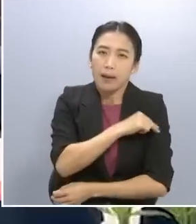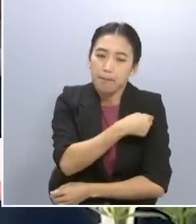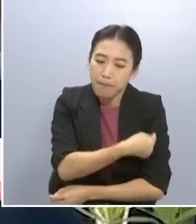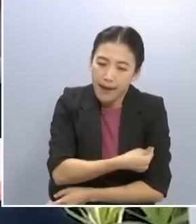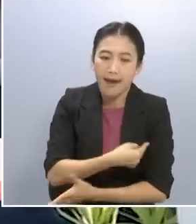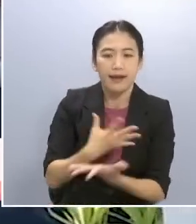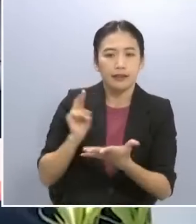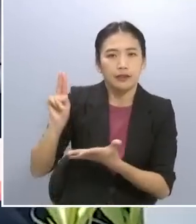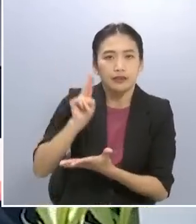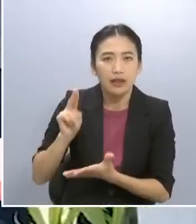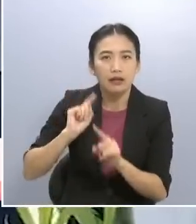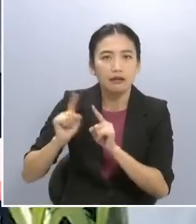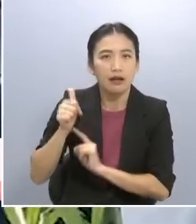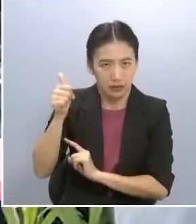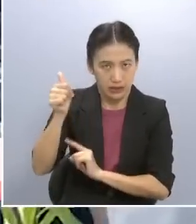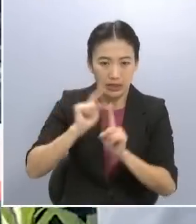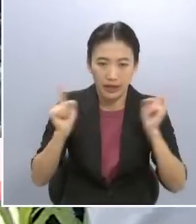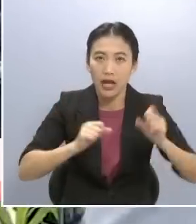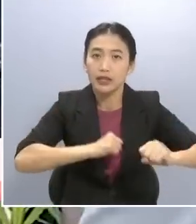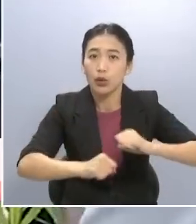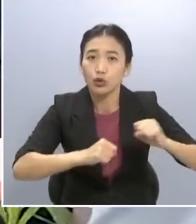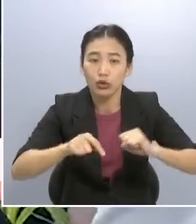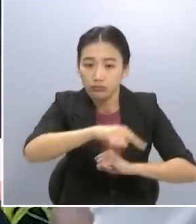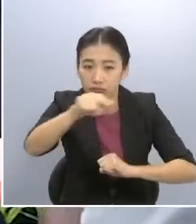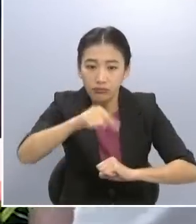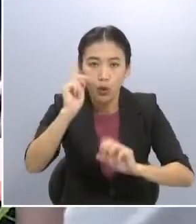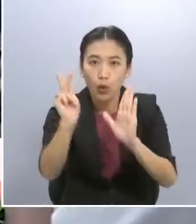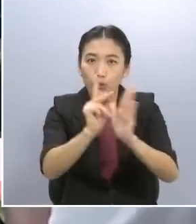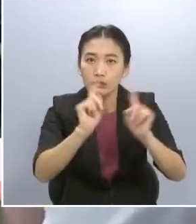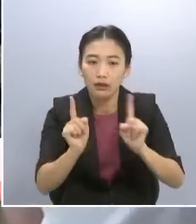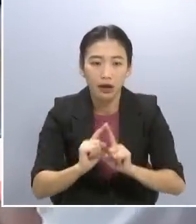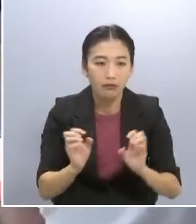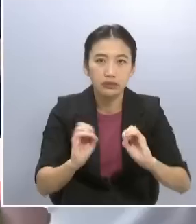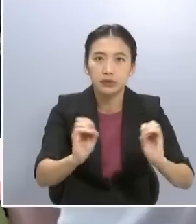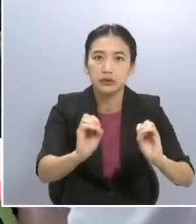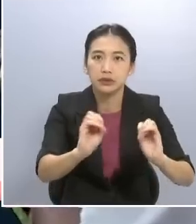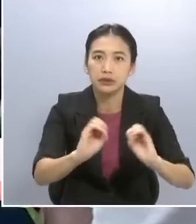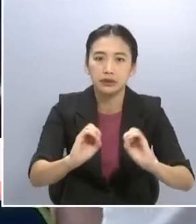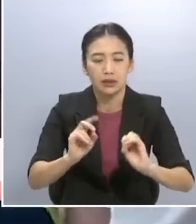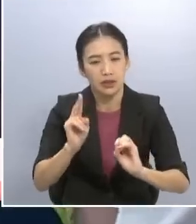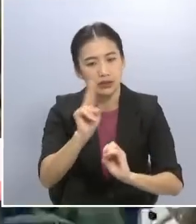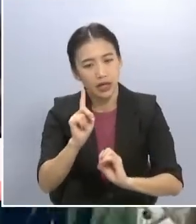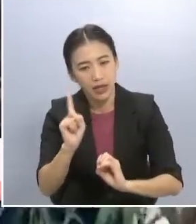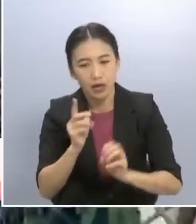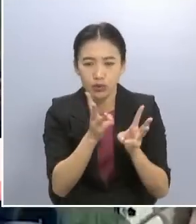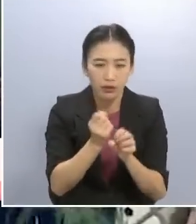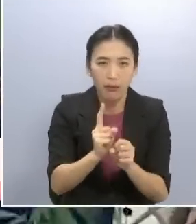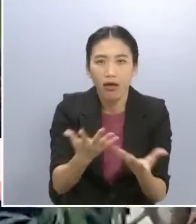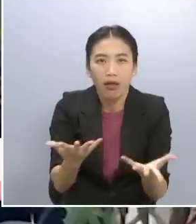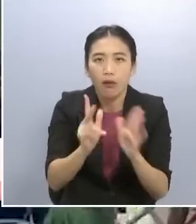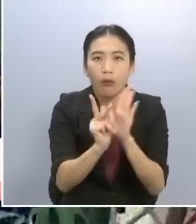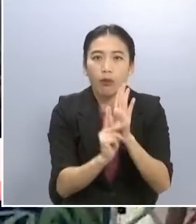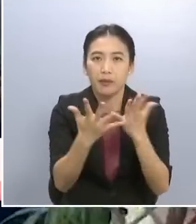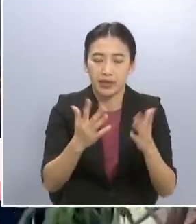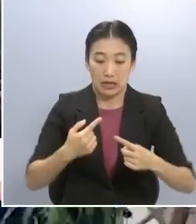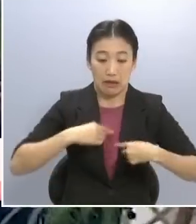นถือว่าอันตรายตัวแทนของน้องๆเองยังอ่านแถลงการด้วยนะคะบอกว่าไม่เห็นด้วยที่ผู้ที่มีอายุต่